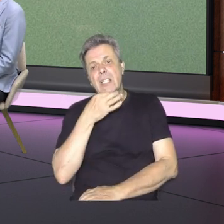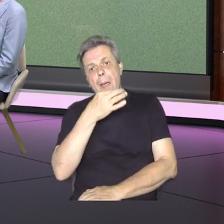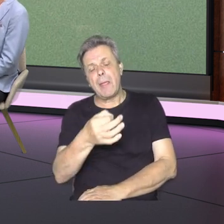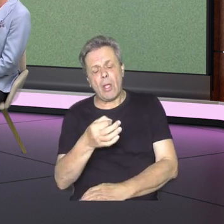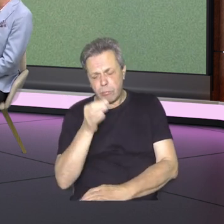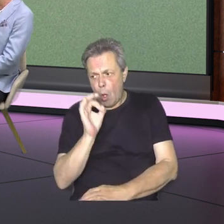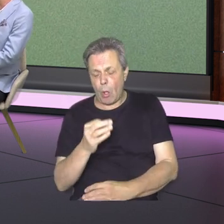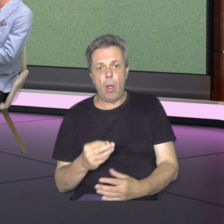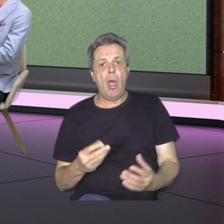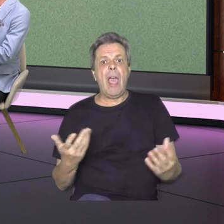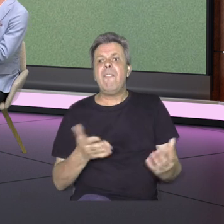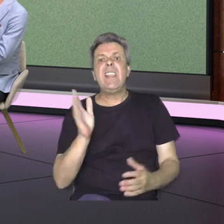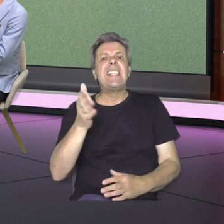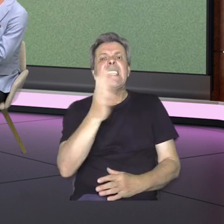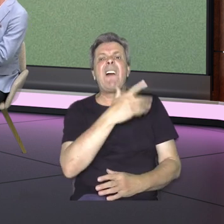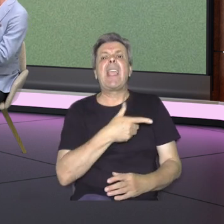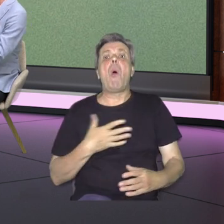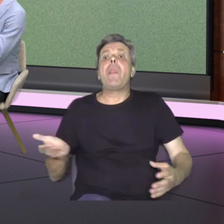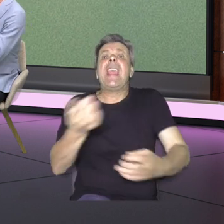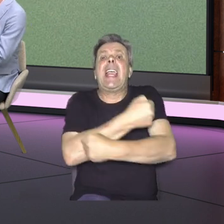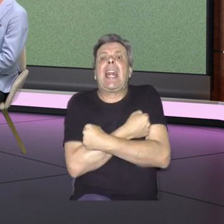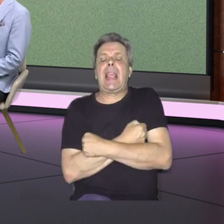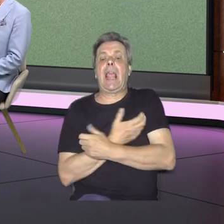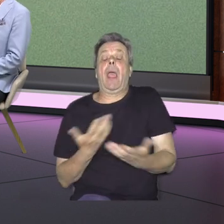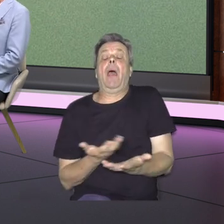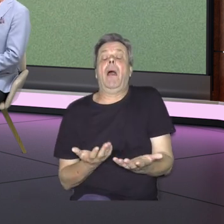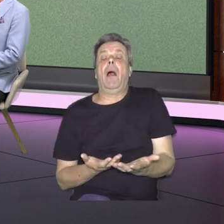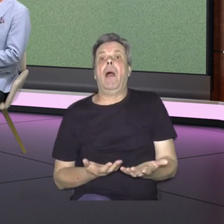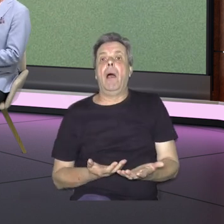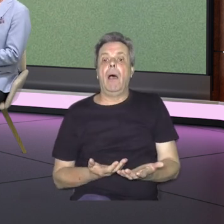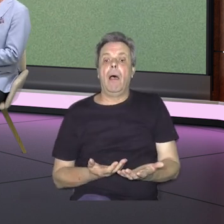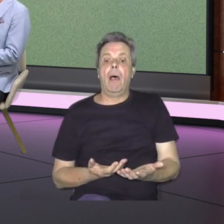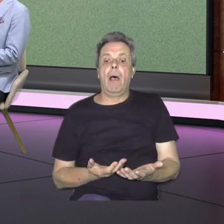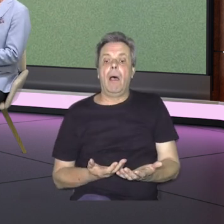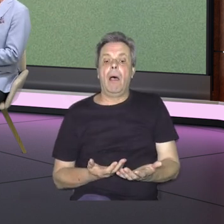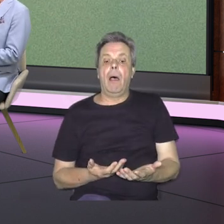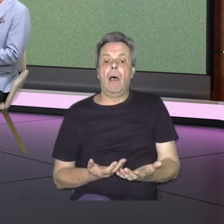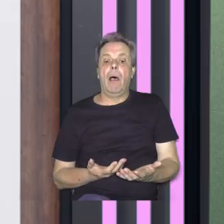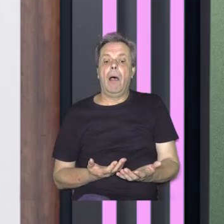sam ga pitao, čekajte malo, vi se sa svakim od njih grlite, ljubite, ono, rekao,